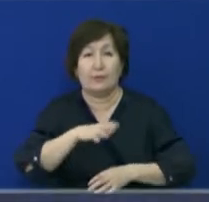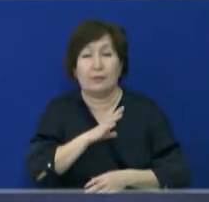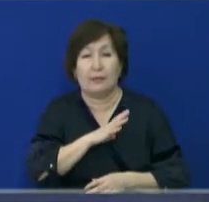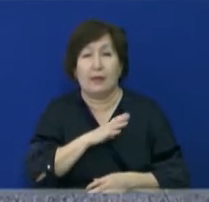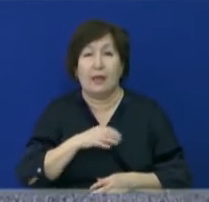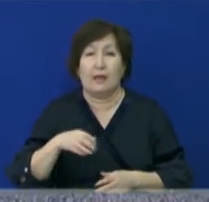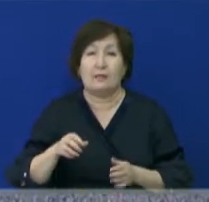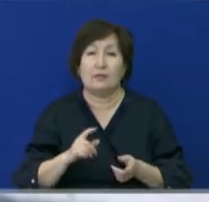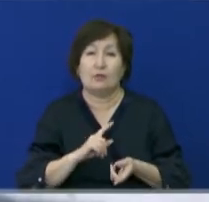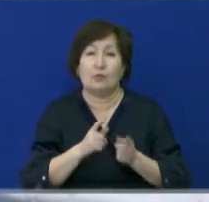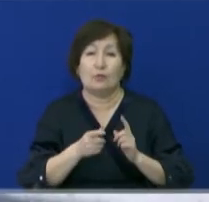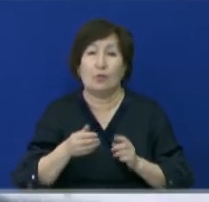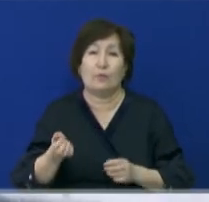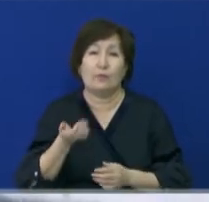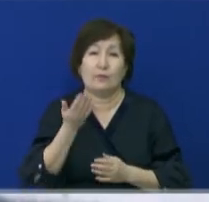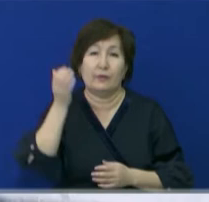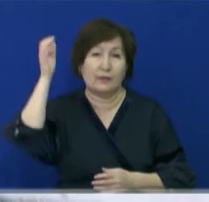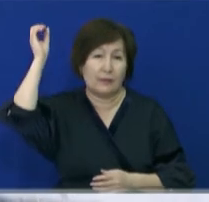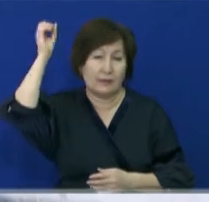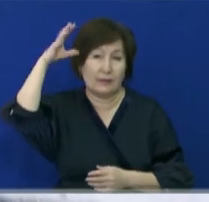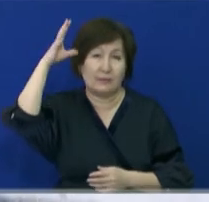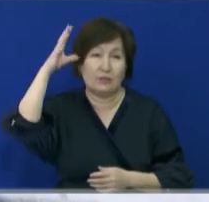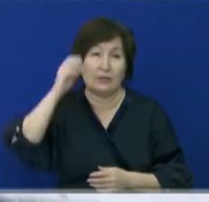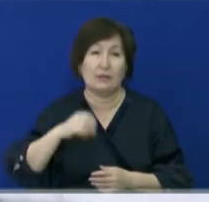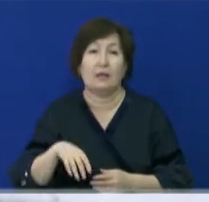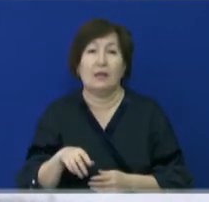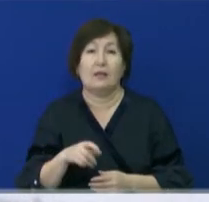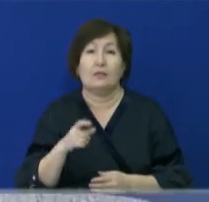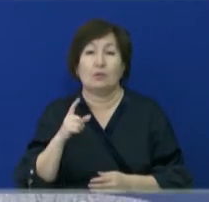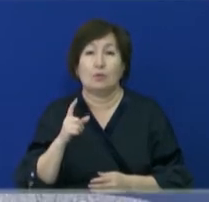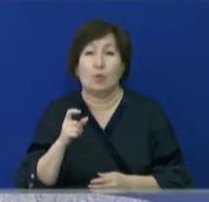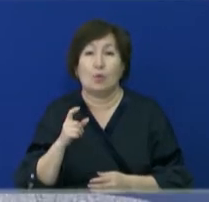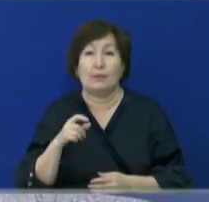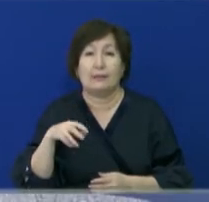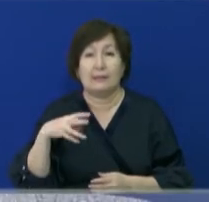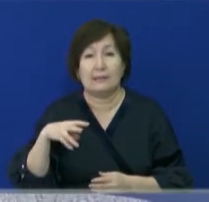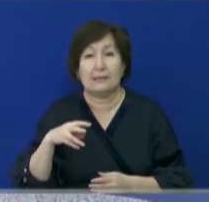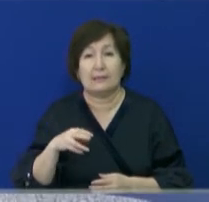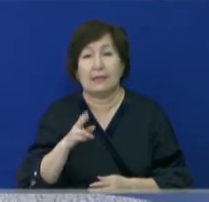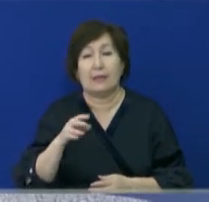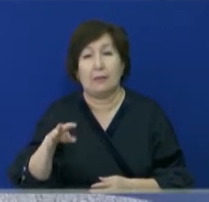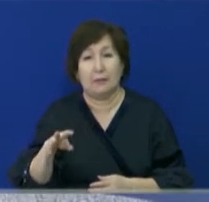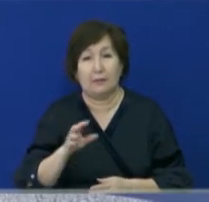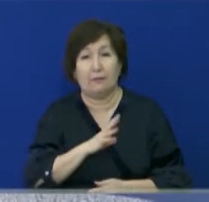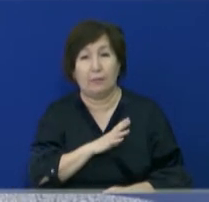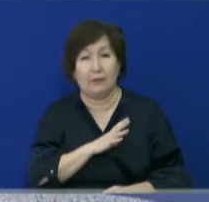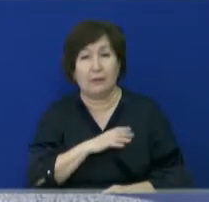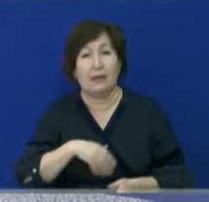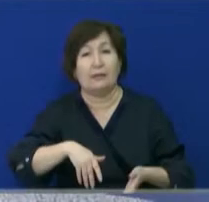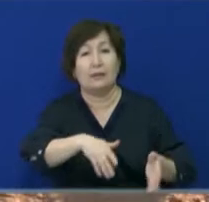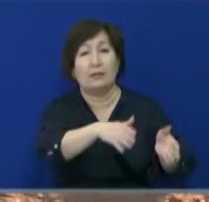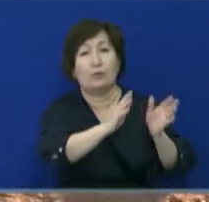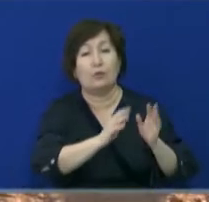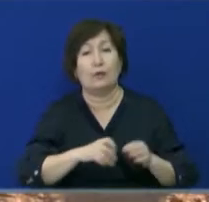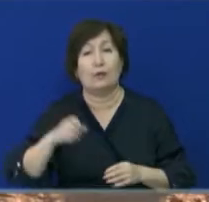тірек, 2602 кронштейн қою мен 130 шақырым сым ауыстыру, 196 дана басқару шкафын орнату